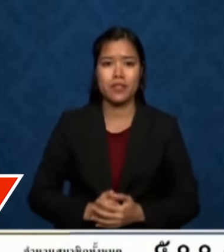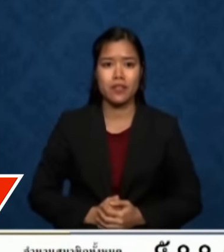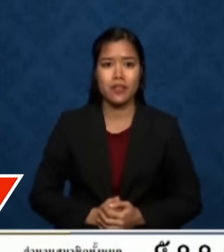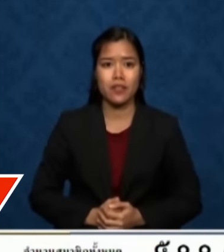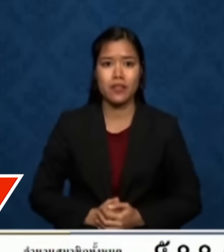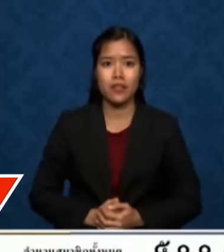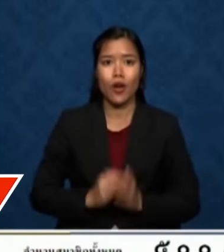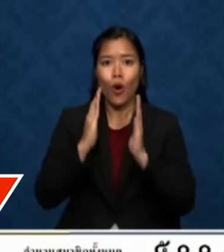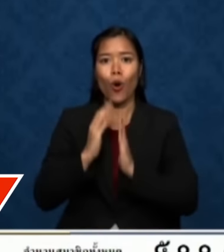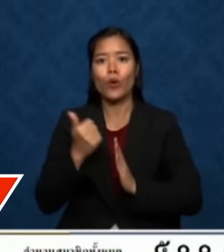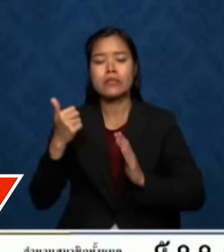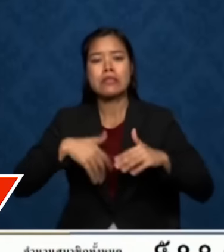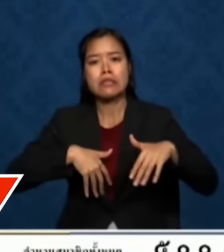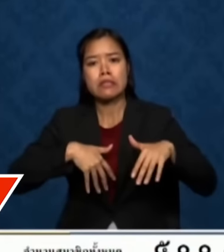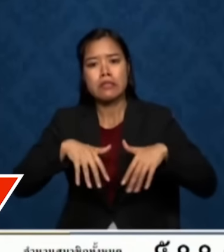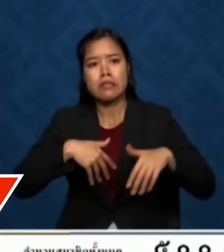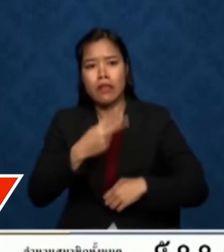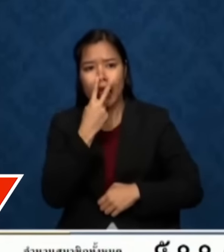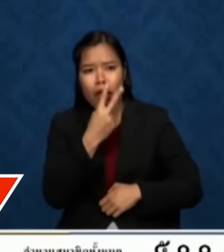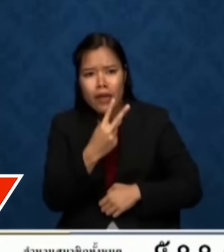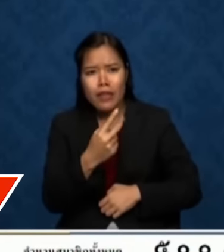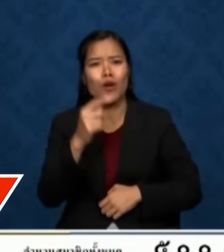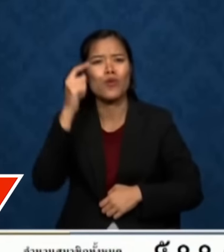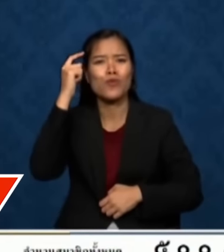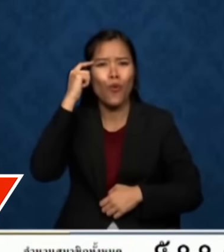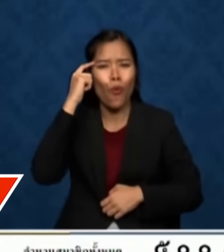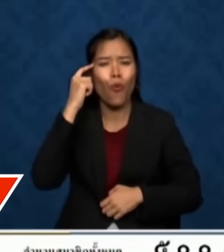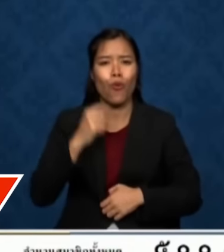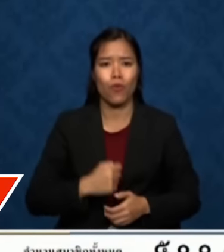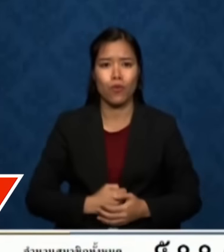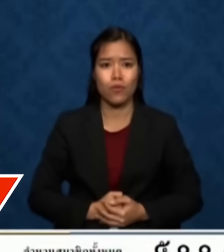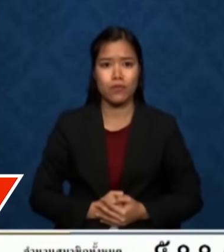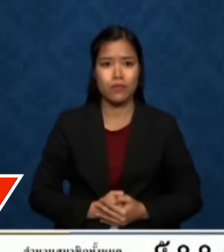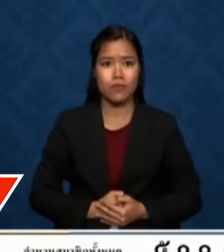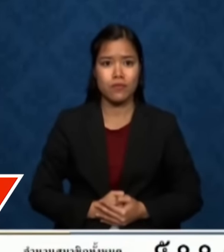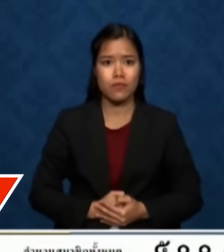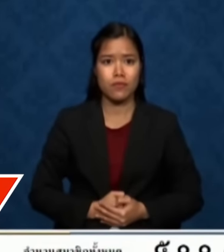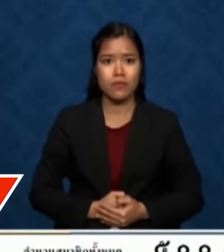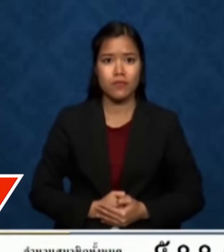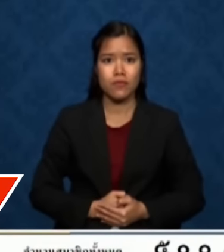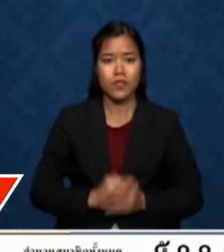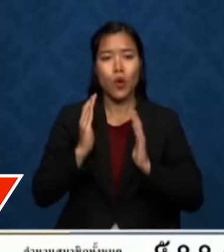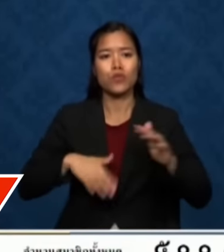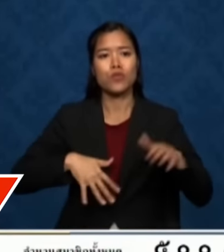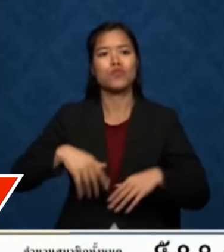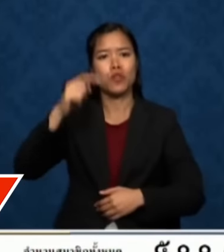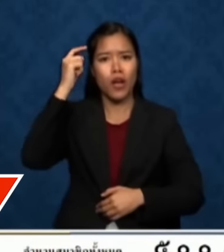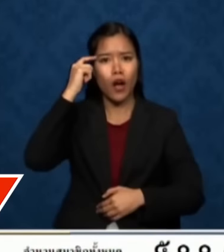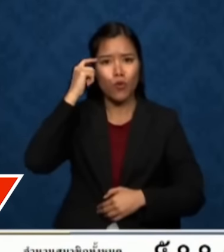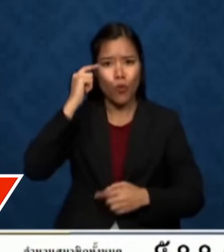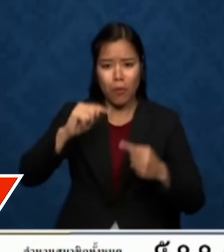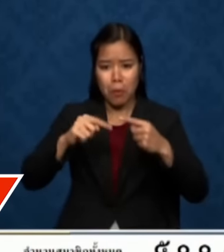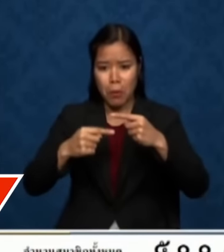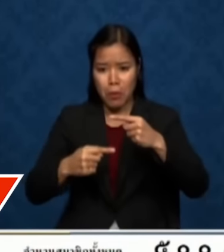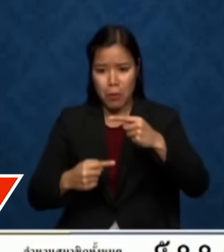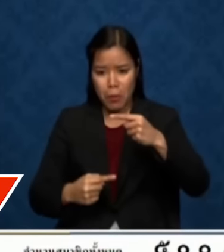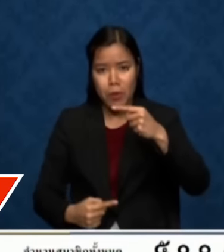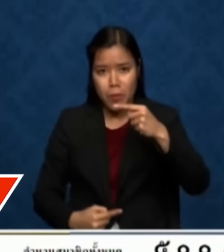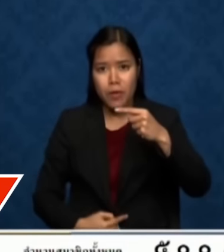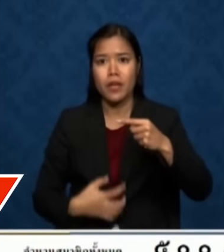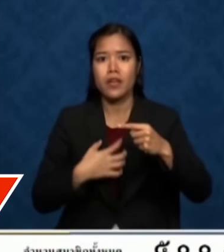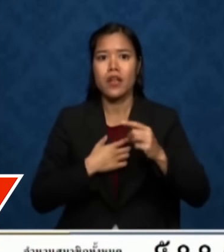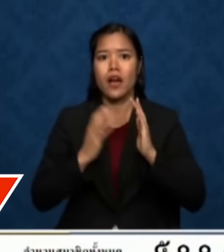คนเขาดูออกเขาดูออกจริงๆแบบที่ท่านนายกว่าเลยค่ะเขาดูออกค่ะว่ามันมีการปั่นคอมเมนต์ปั่นเอนเกจเมนต์